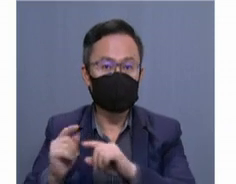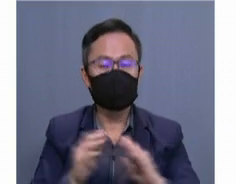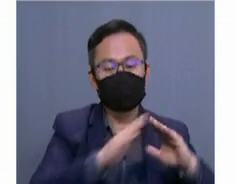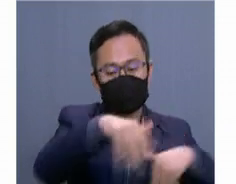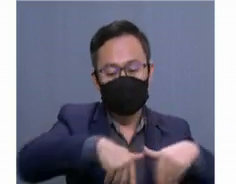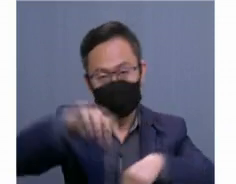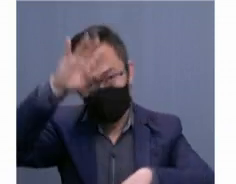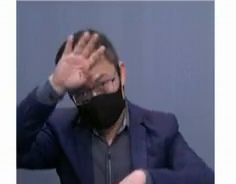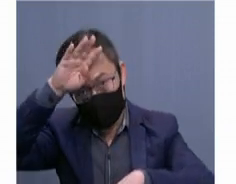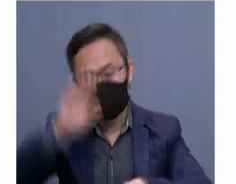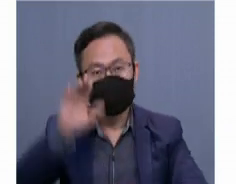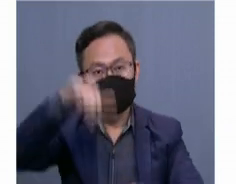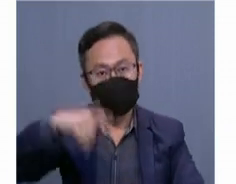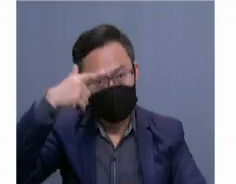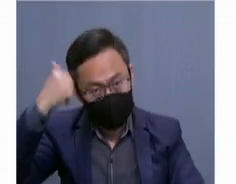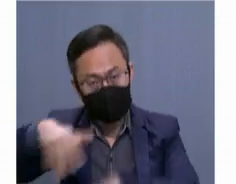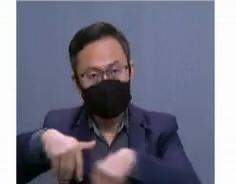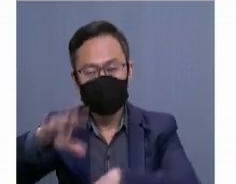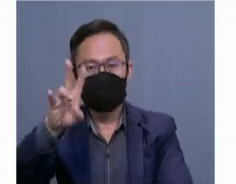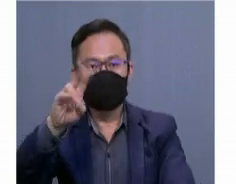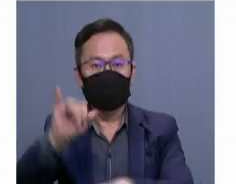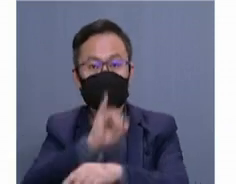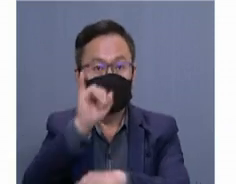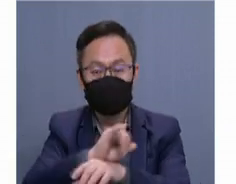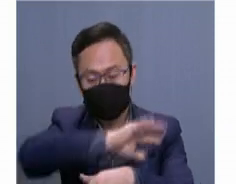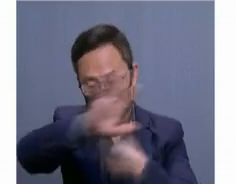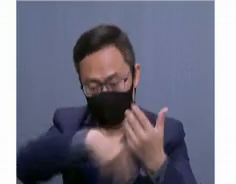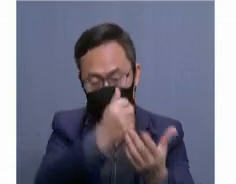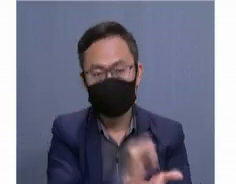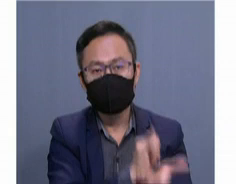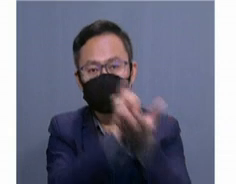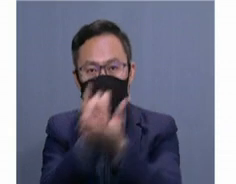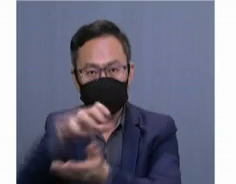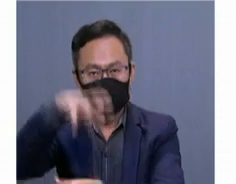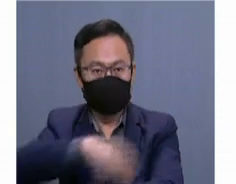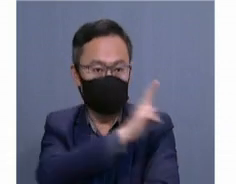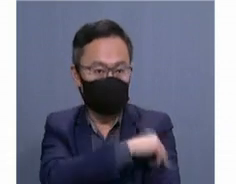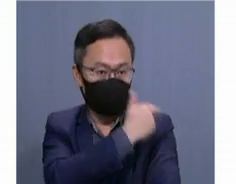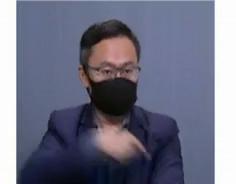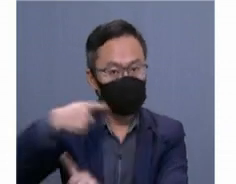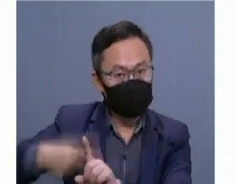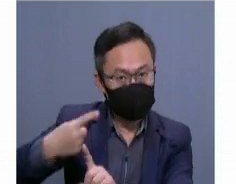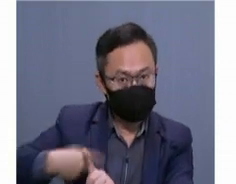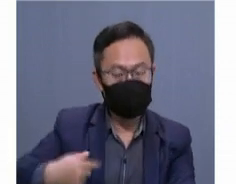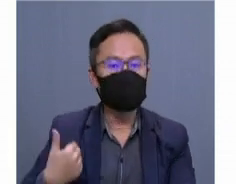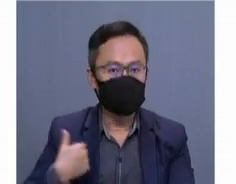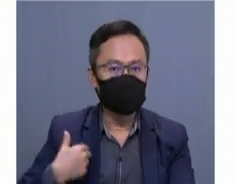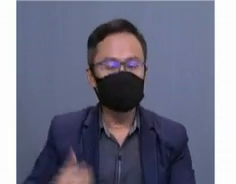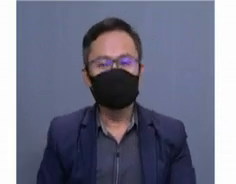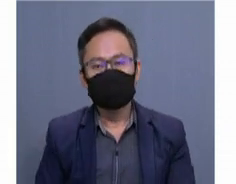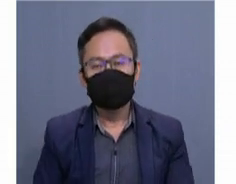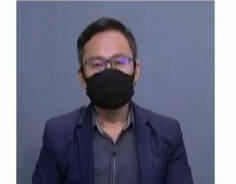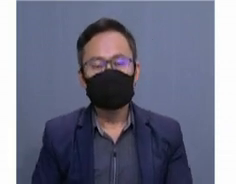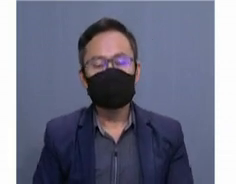ำและชุมชน70ไร่ค่ะไปรักษาที่โรงพยาบาลสนามโดยมีเจ้าหน้าที่นะคะคอยดูแลซึ่งบรรยาก